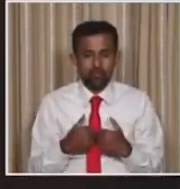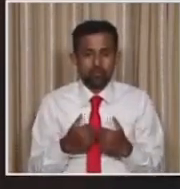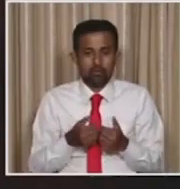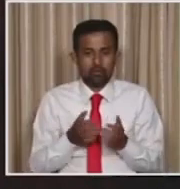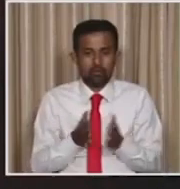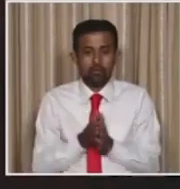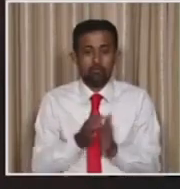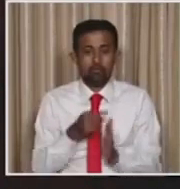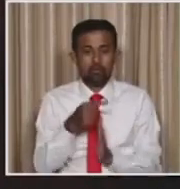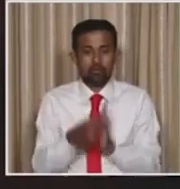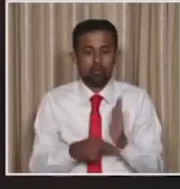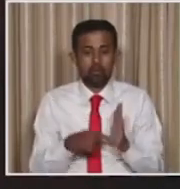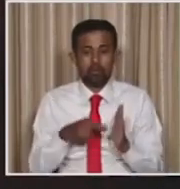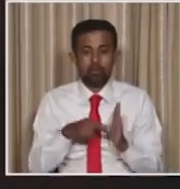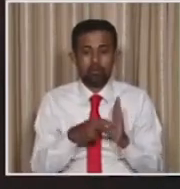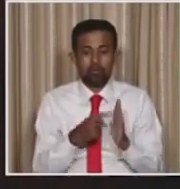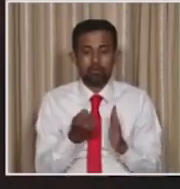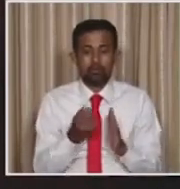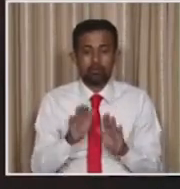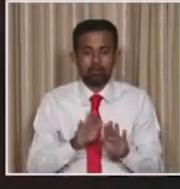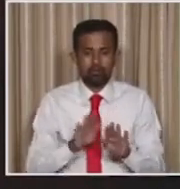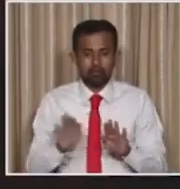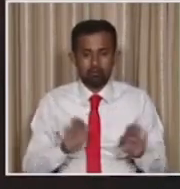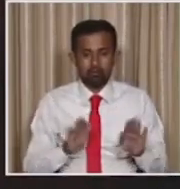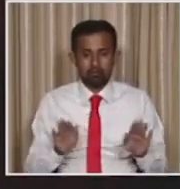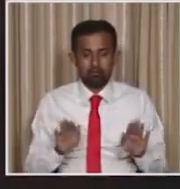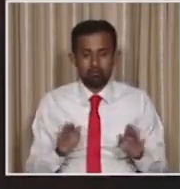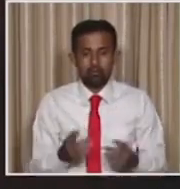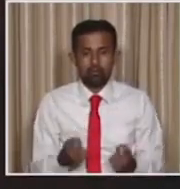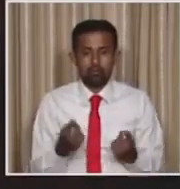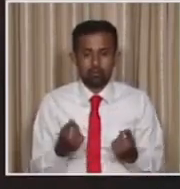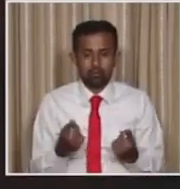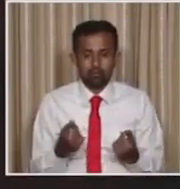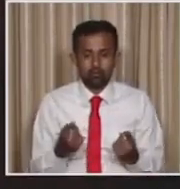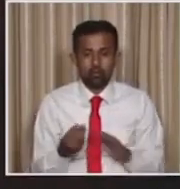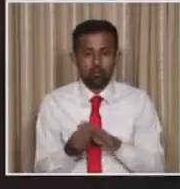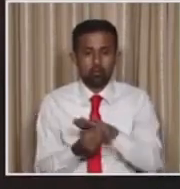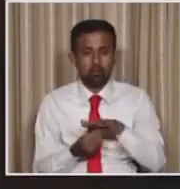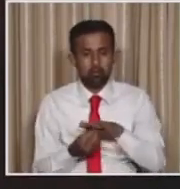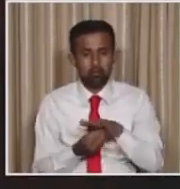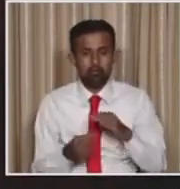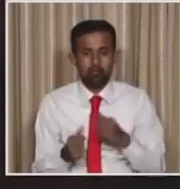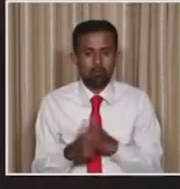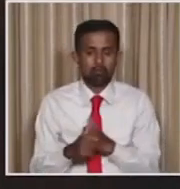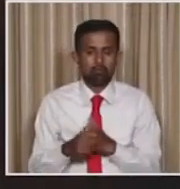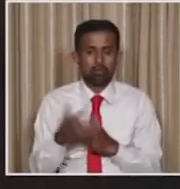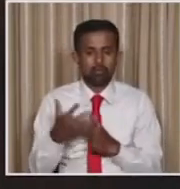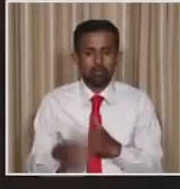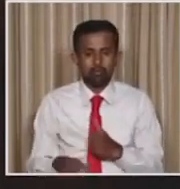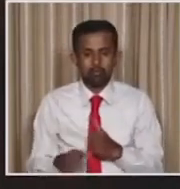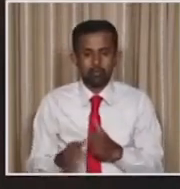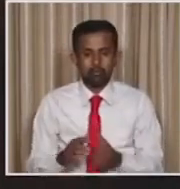ස්වාධීනව මේ රටේ ආර්ථිකය හසුරවන්න අවශ්‍ය කරන පරිසරය නිර්මාණය කරගෙන තිබුණේ